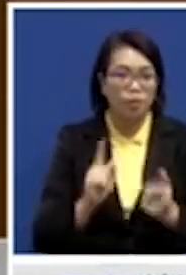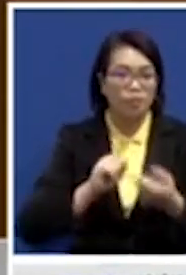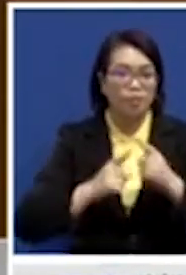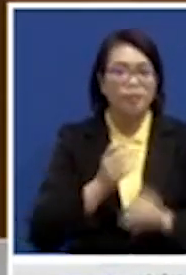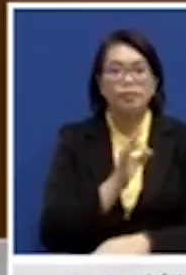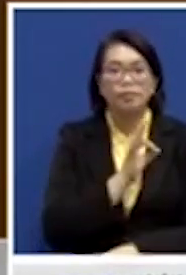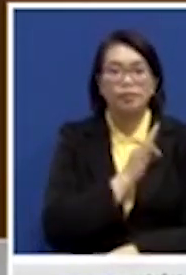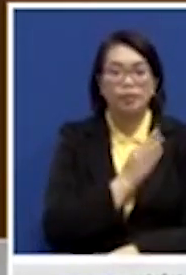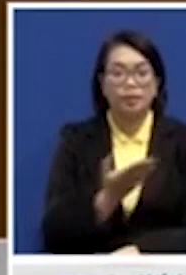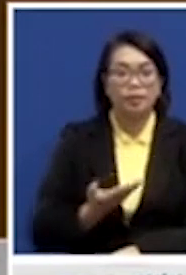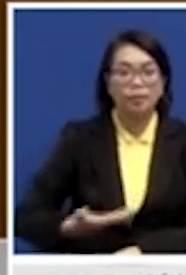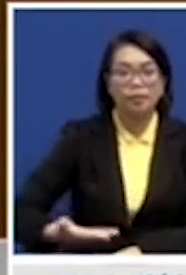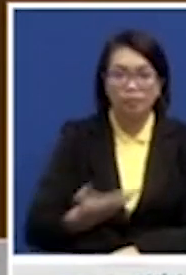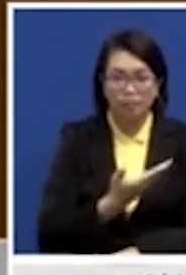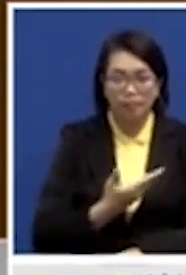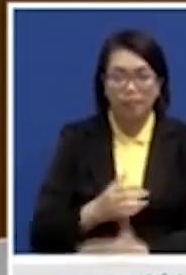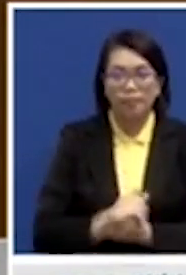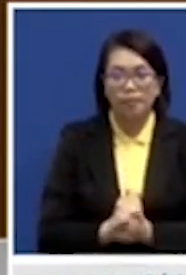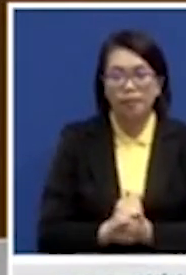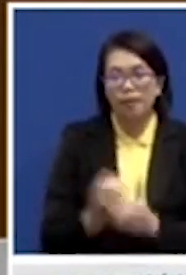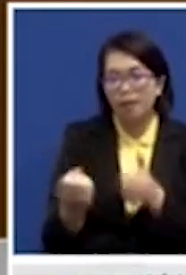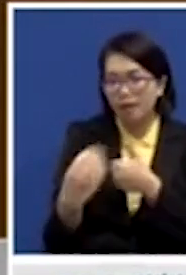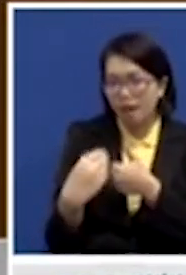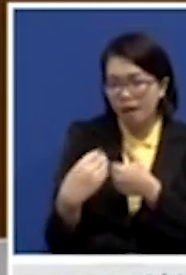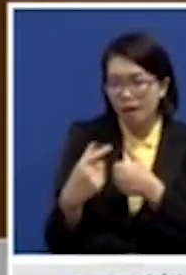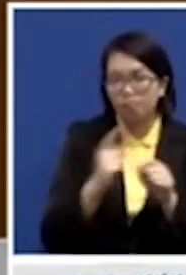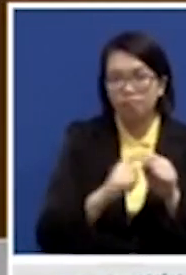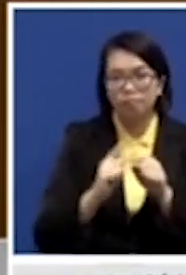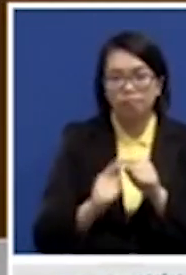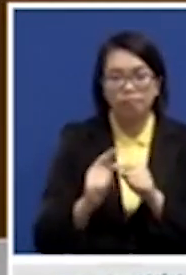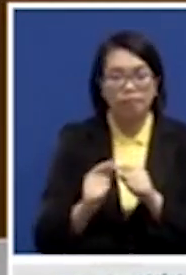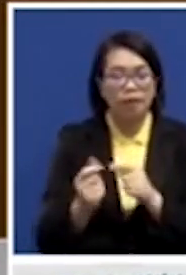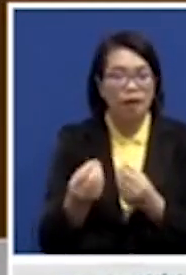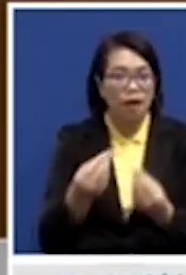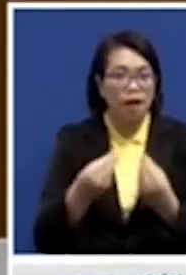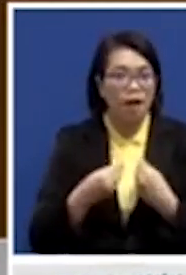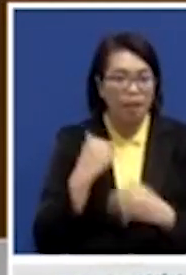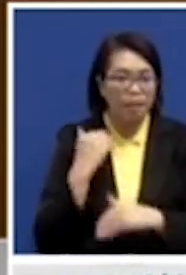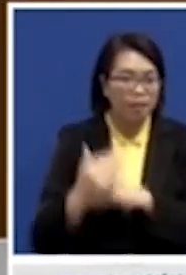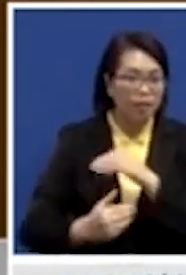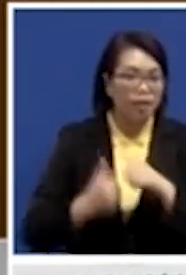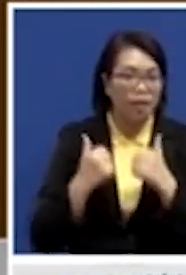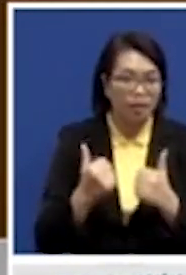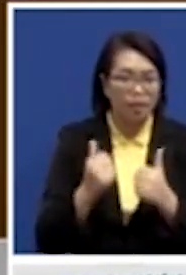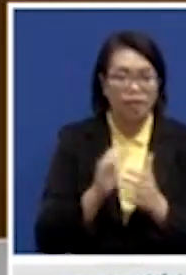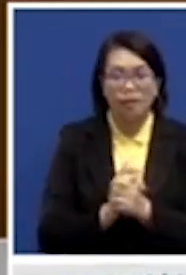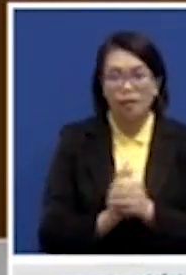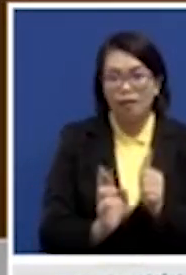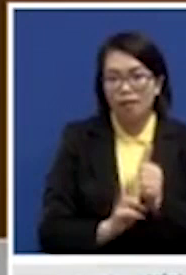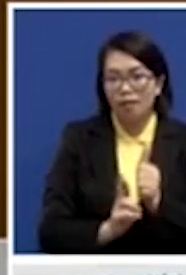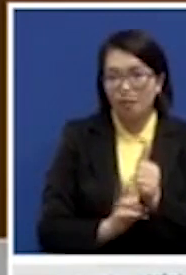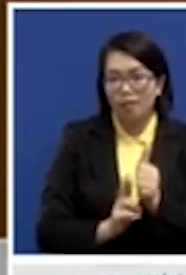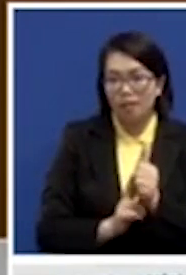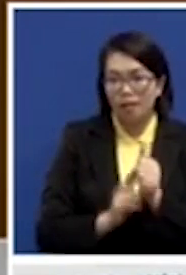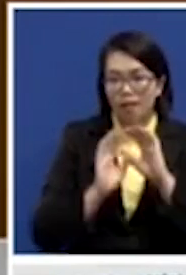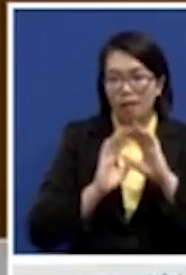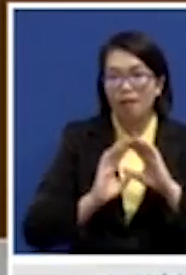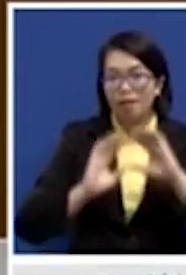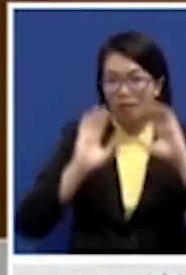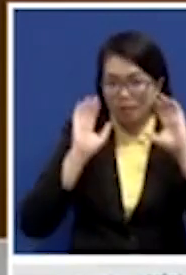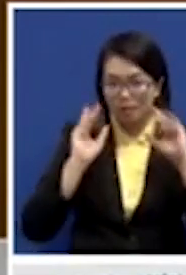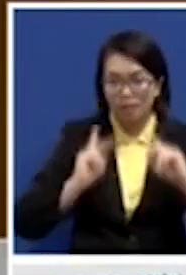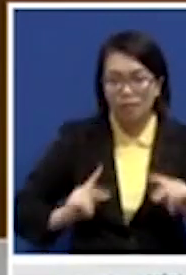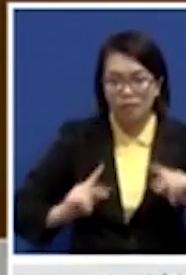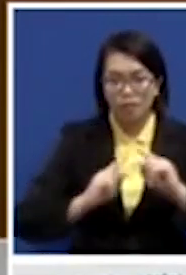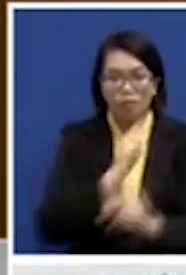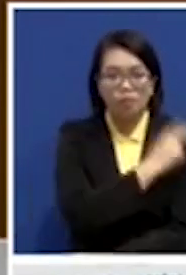ฐสภานะครับที่ให้ข้อแนะนำดีๆแก่กระผมและรัฐมนตรีช่วยและข้าราชการกระทรว